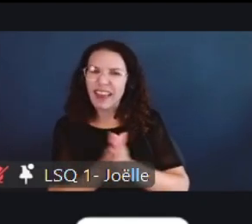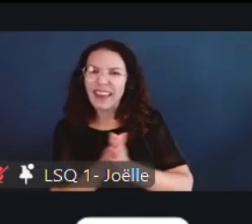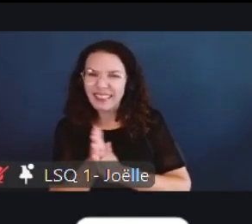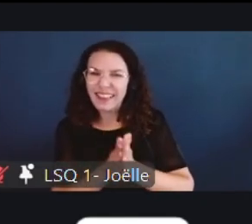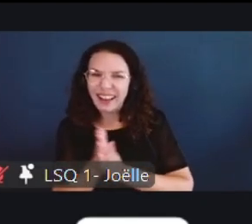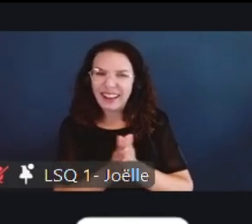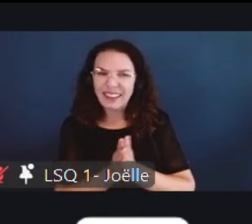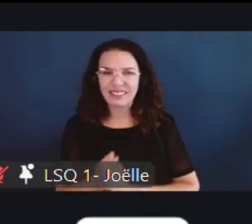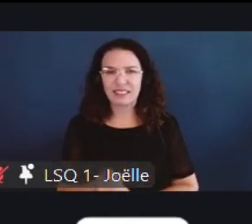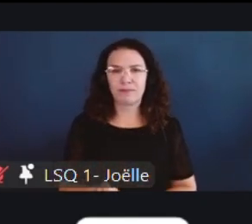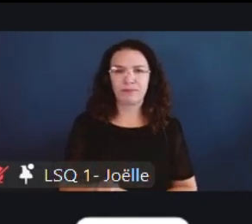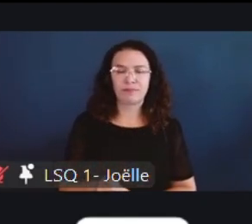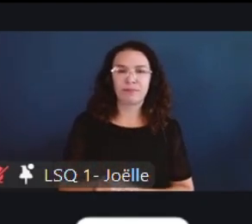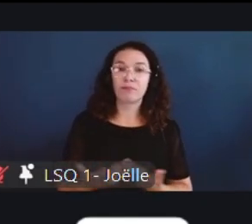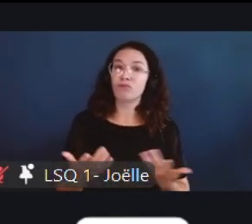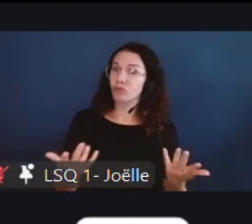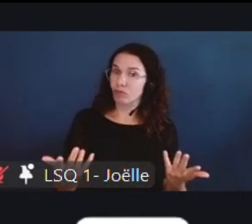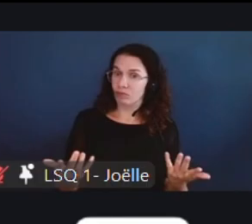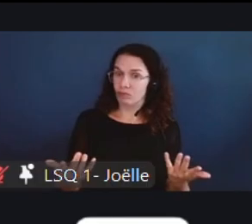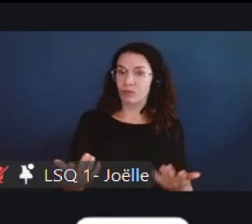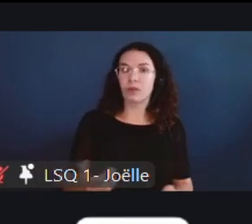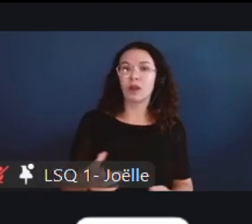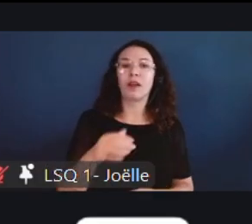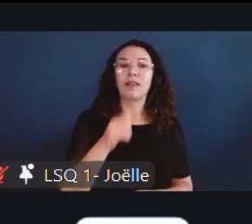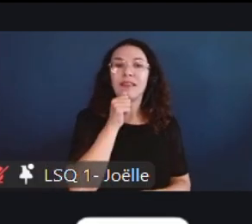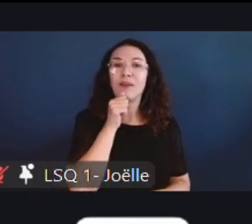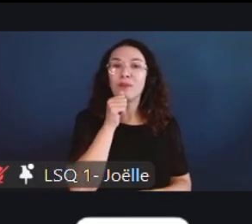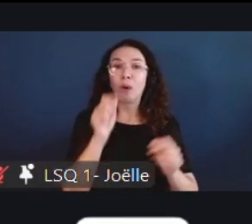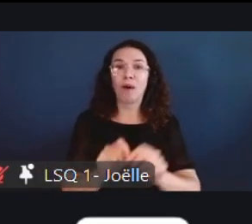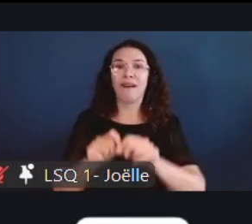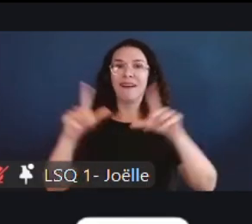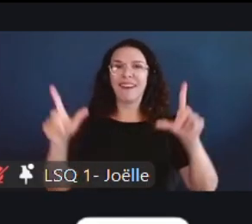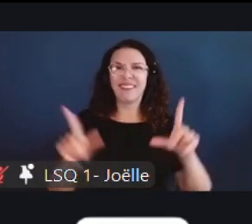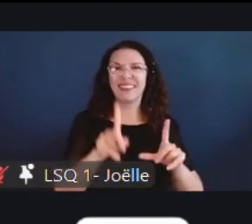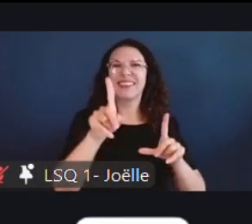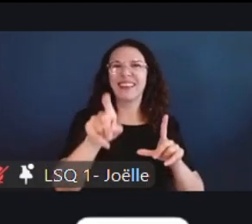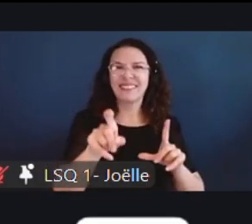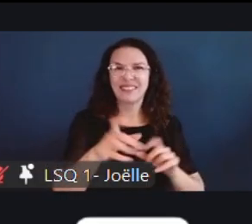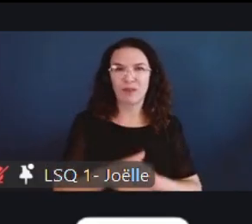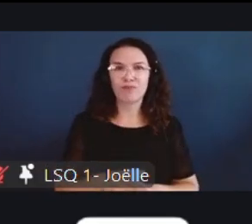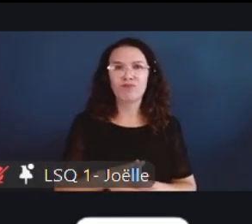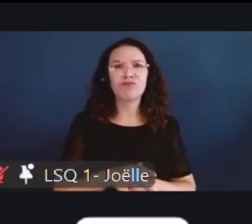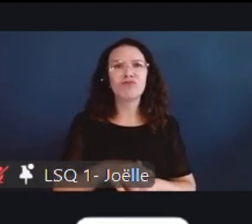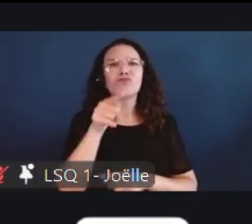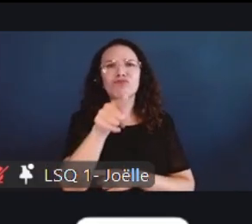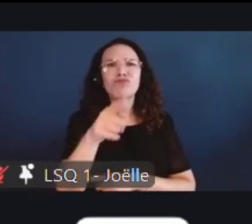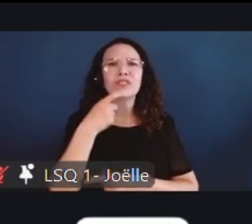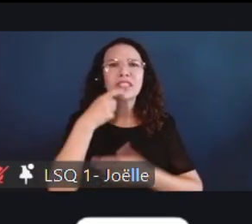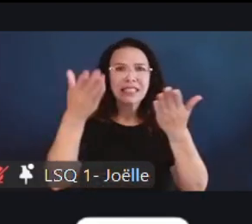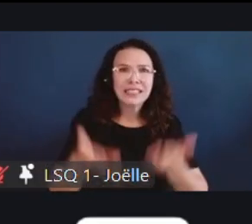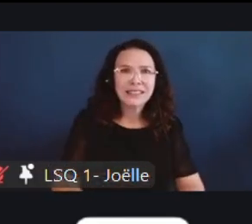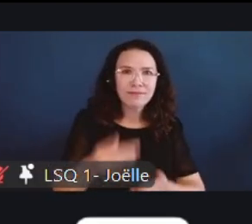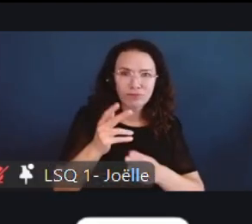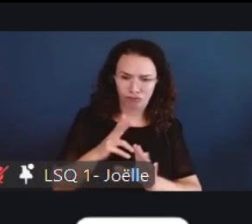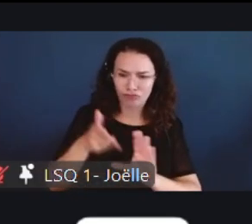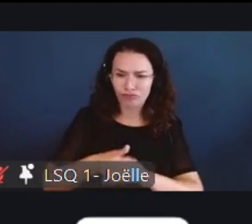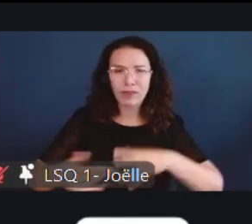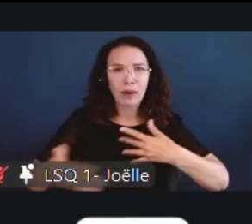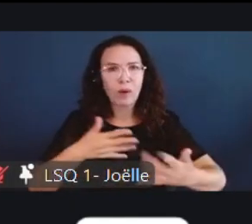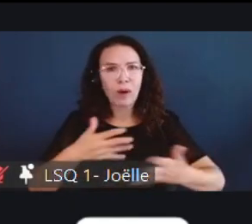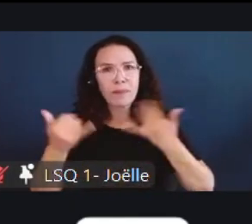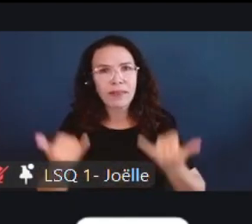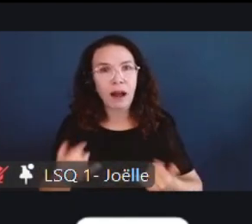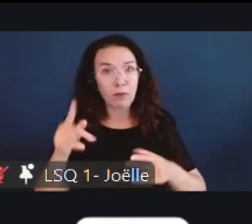aussi. Donc, nous avons une question qui s'affichera sur Zoom pour savoir, vous participez au webinaire en tant